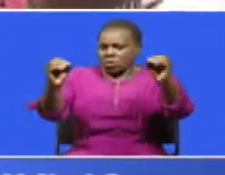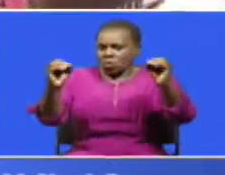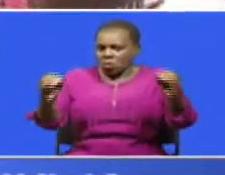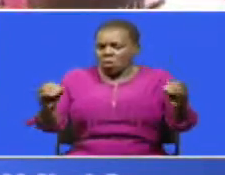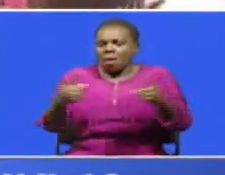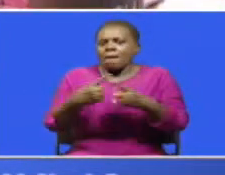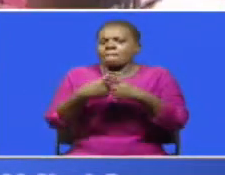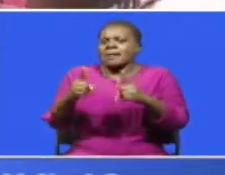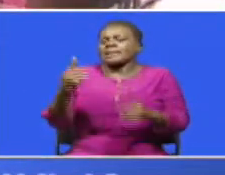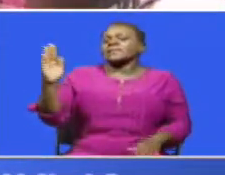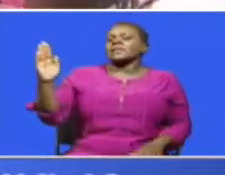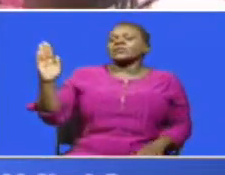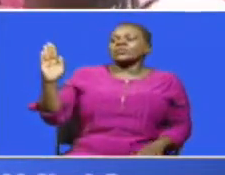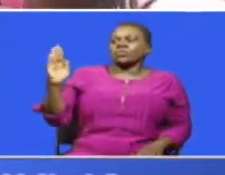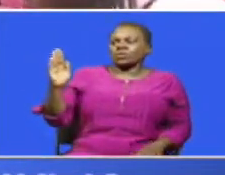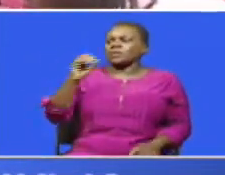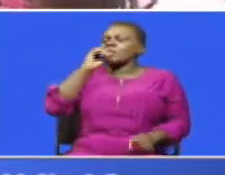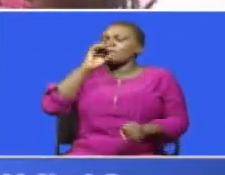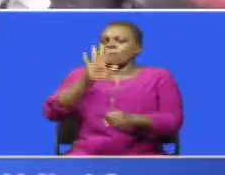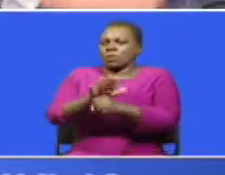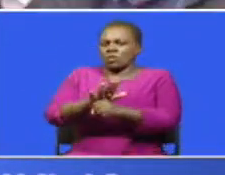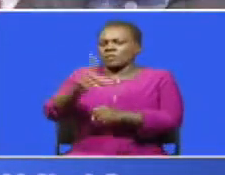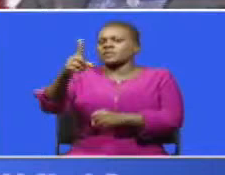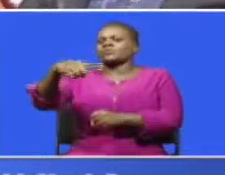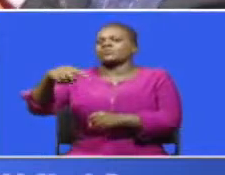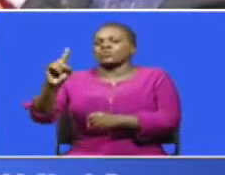ilhali vitengo vya usalama vilikuwa vimeidhinisha.